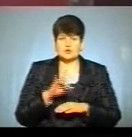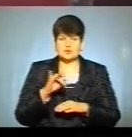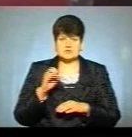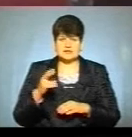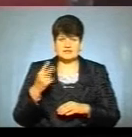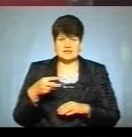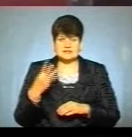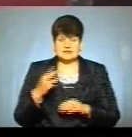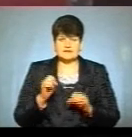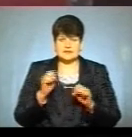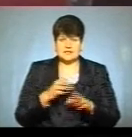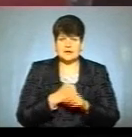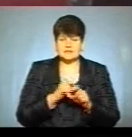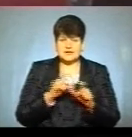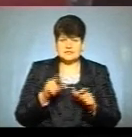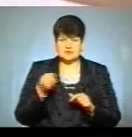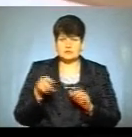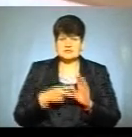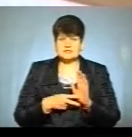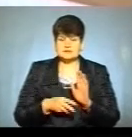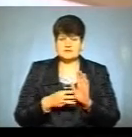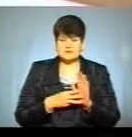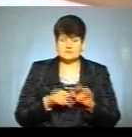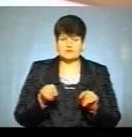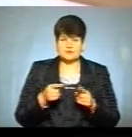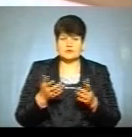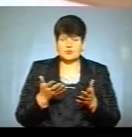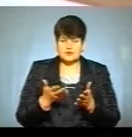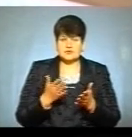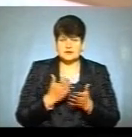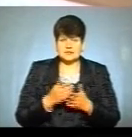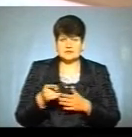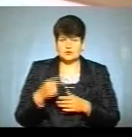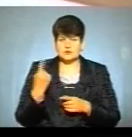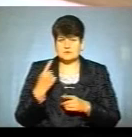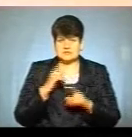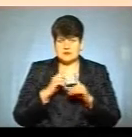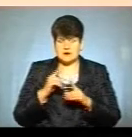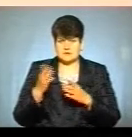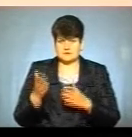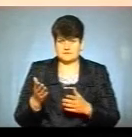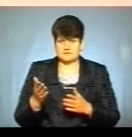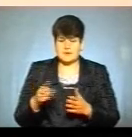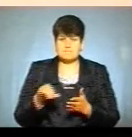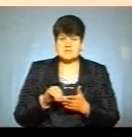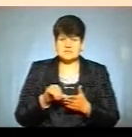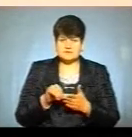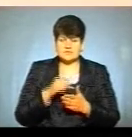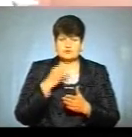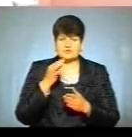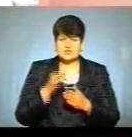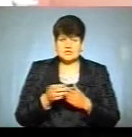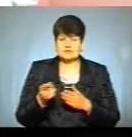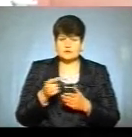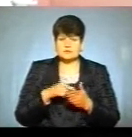23, передали аптеці номер 78, засновником і власністю якої була Тернопільська обласна рада. Представник відповідача